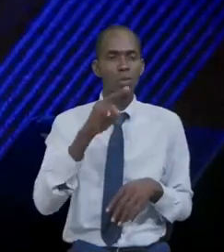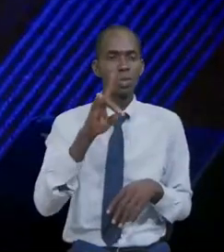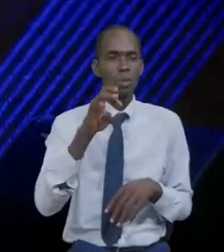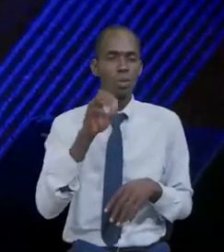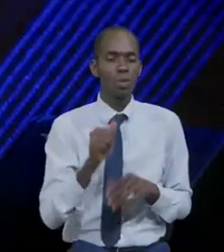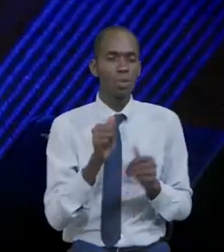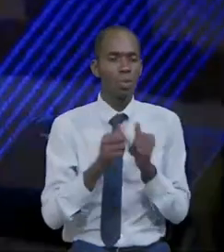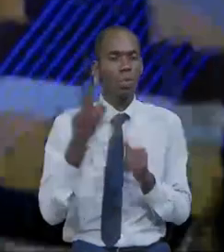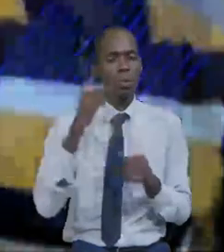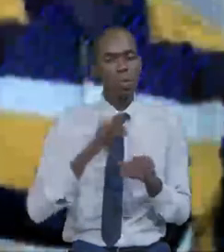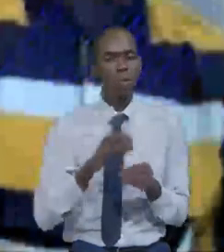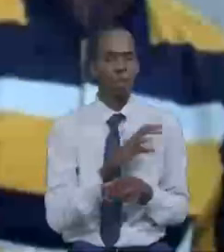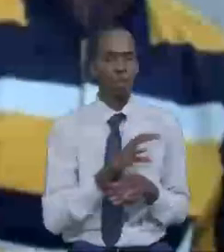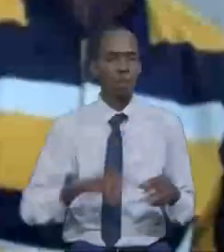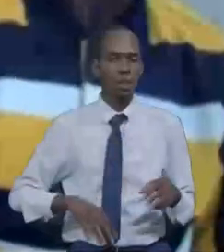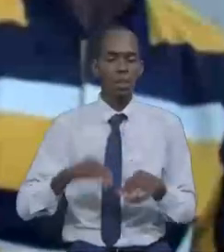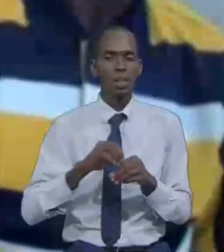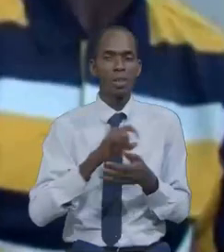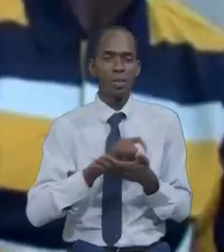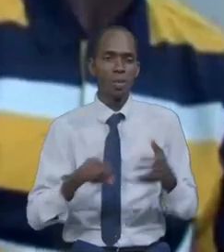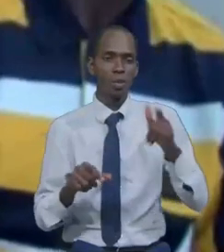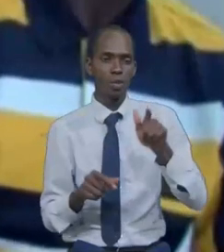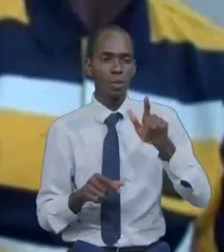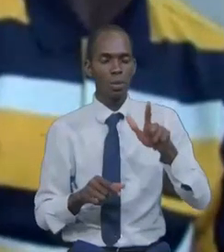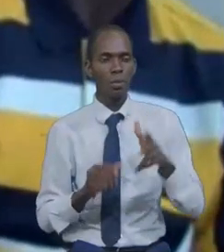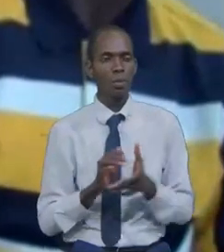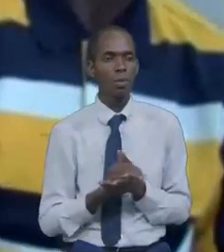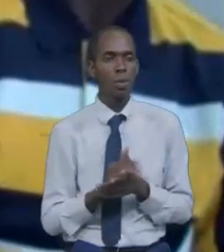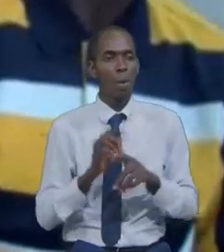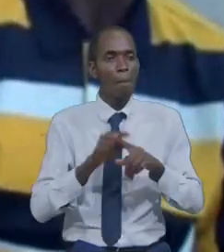en Christ. Verset 23.